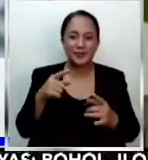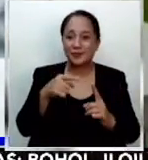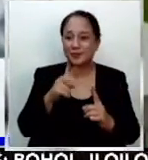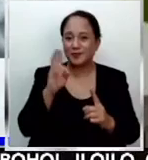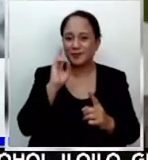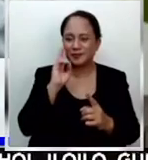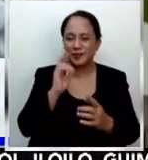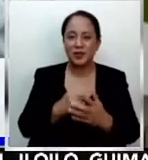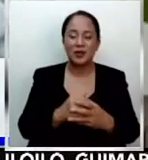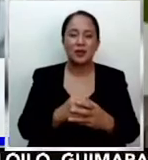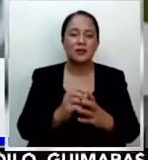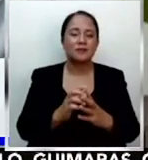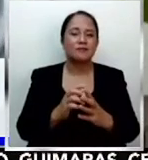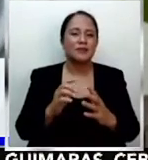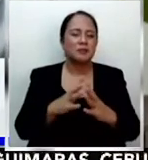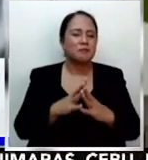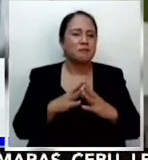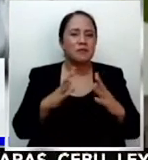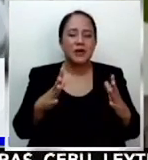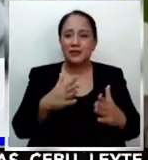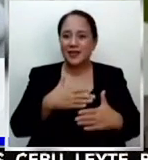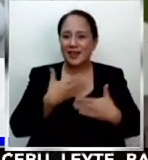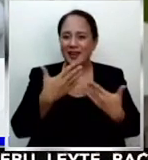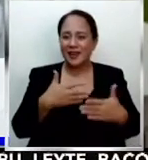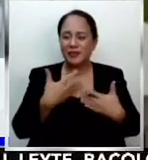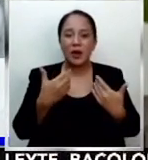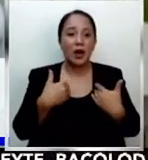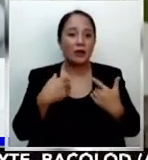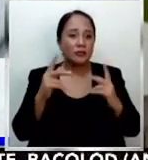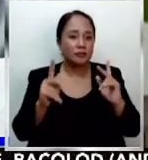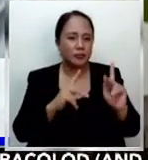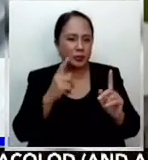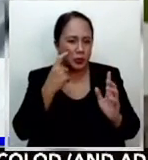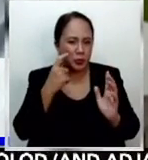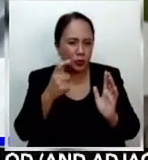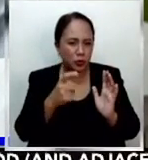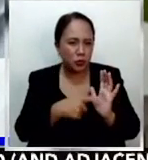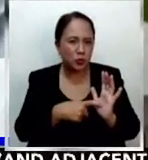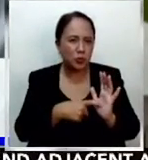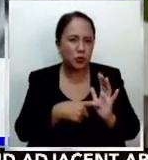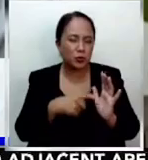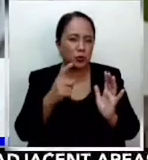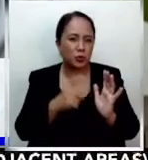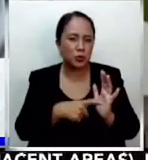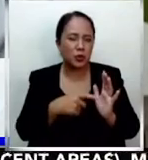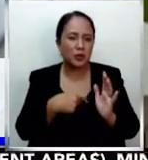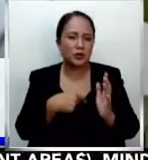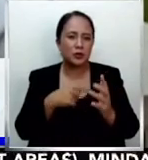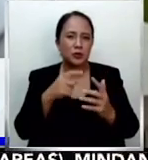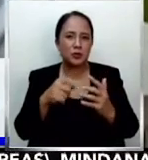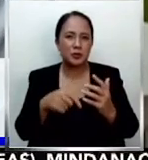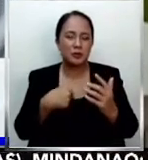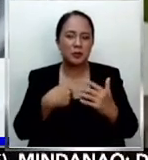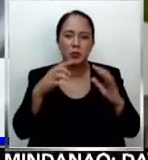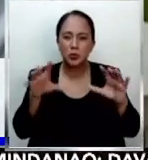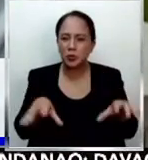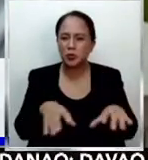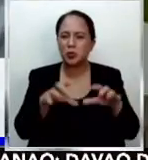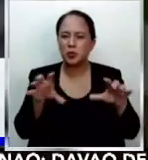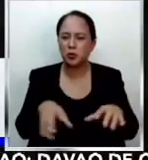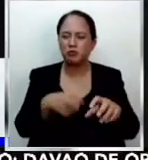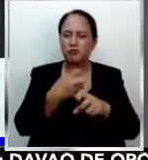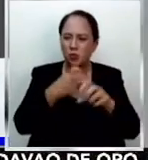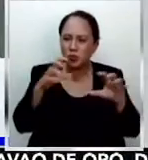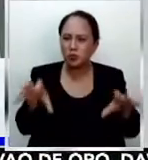Sobrang nakakatuwa na may mga tao nakakapansin nung bagay na pinaghirapan po namin o itong proyekto na